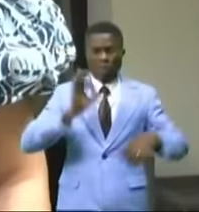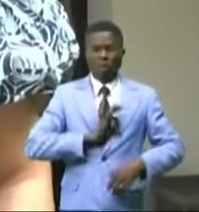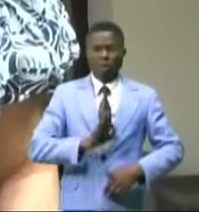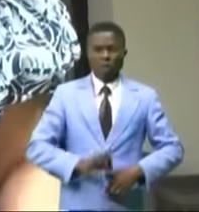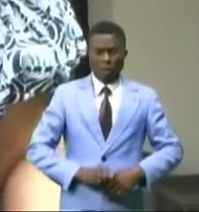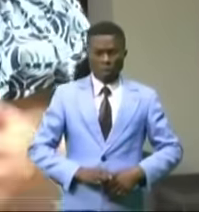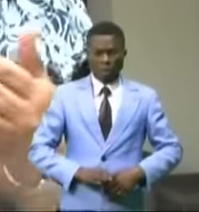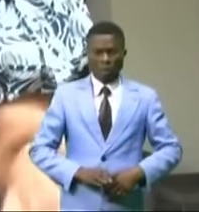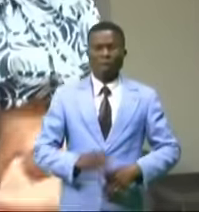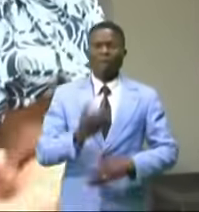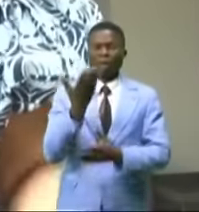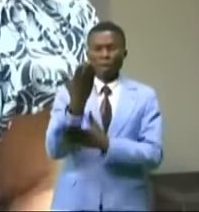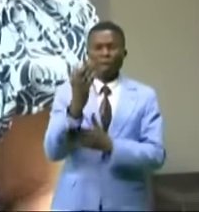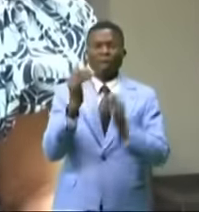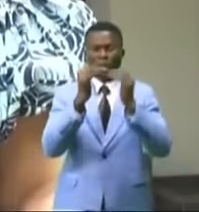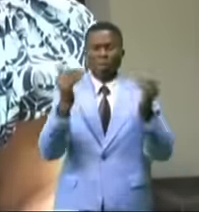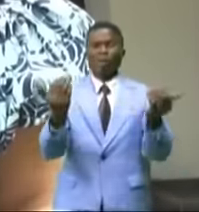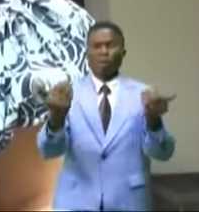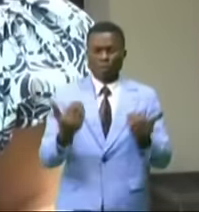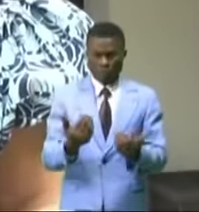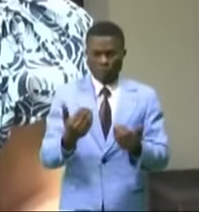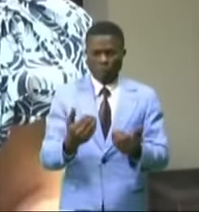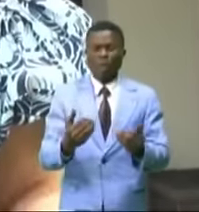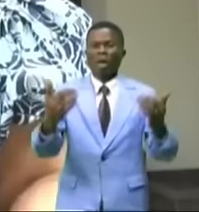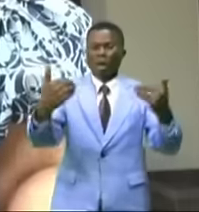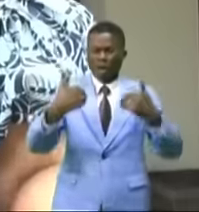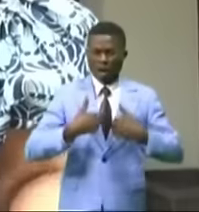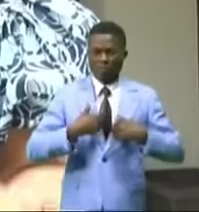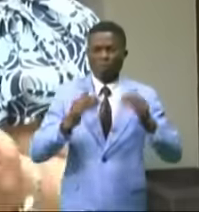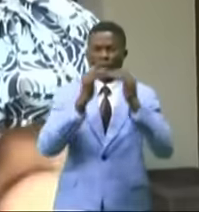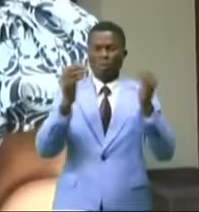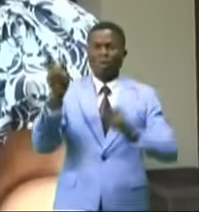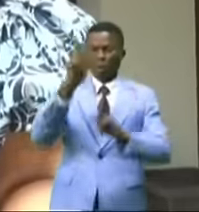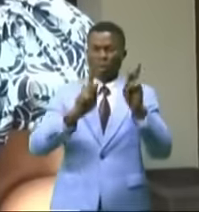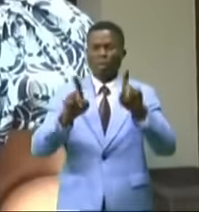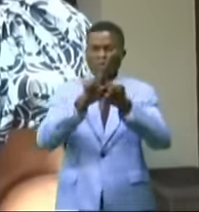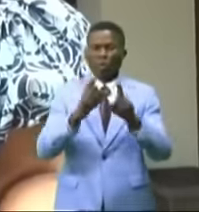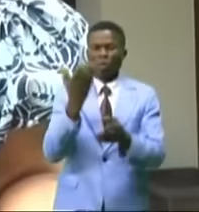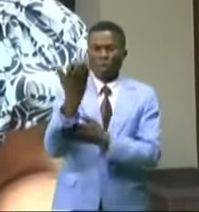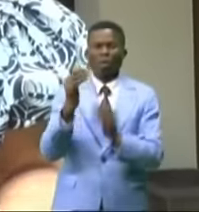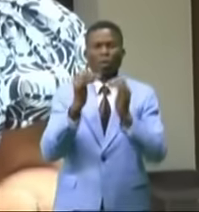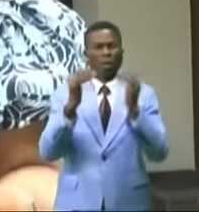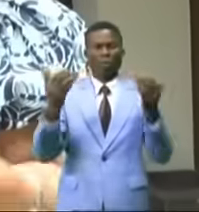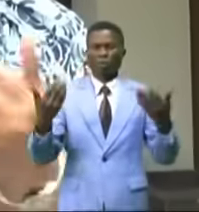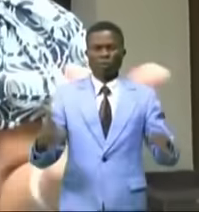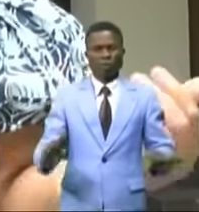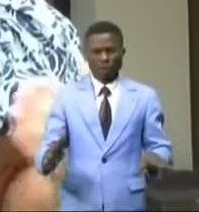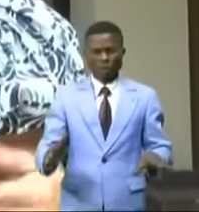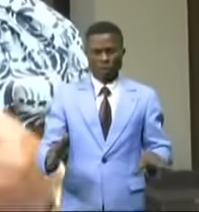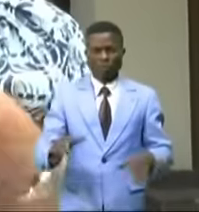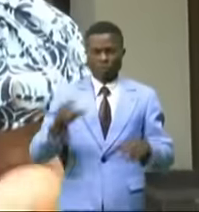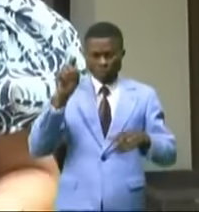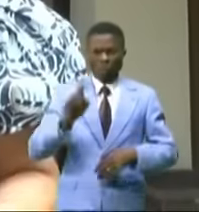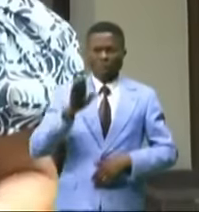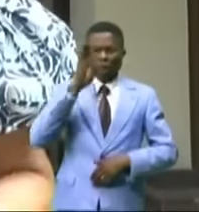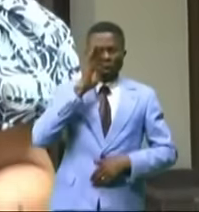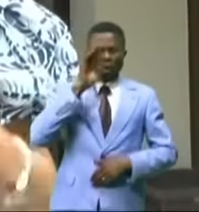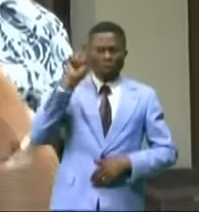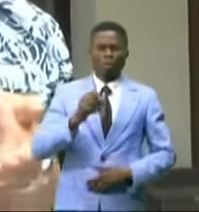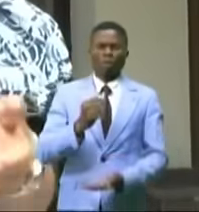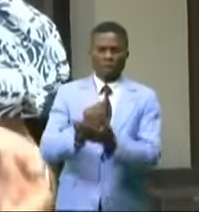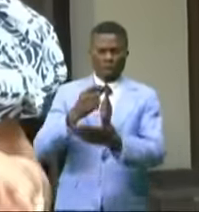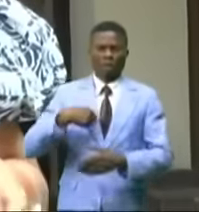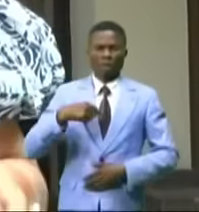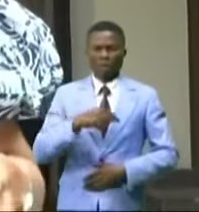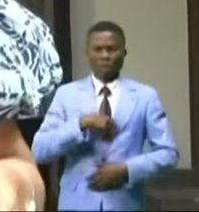pour la paix, donc il veut qu'on puisse avoir la paix et le peuple aussi demande la paix. Et donc, il faut que la Belgique nous aide auprès